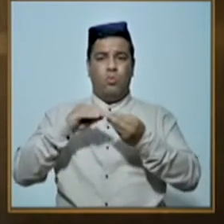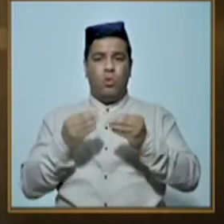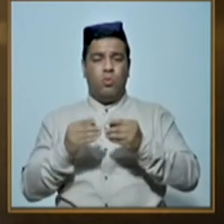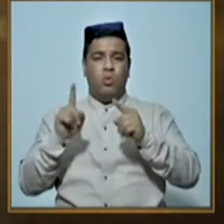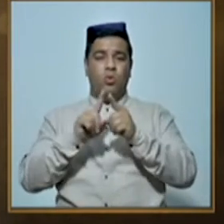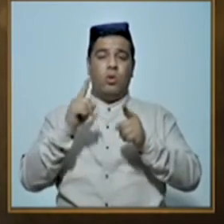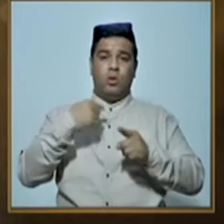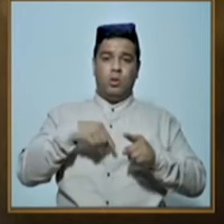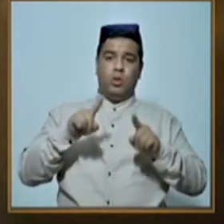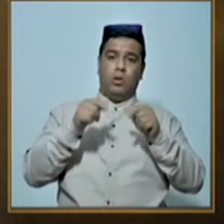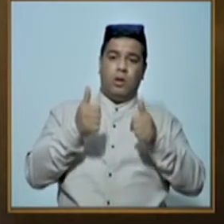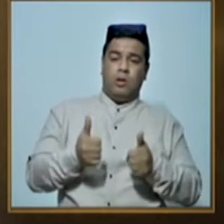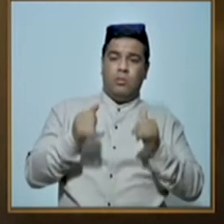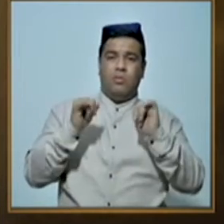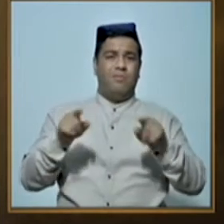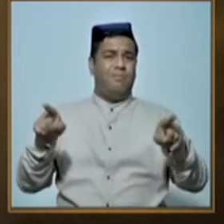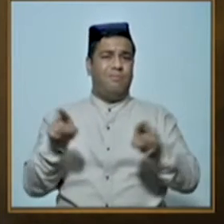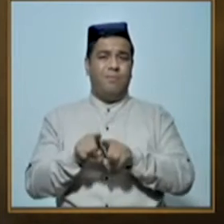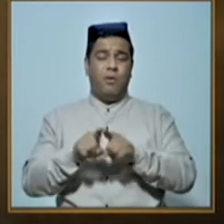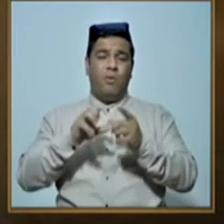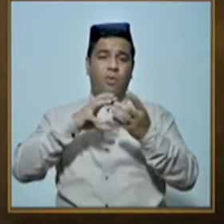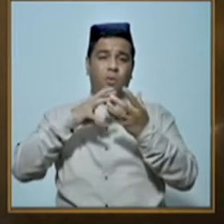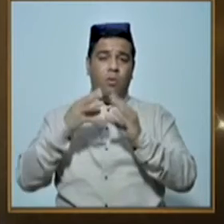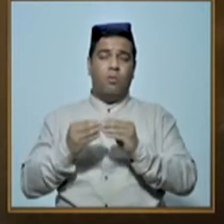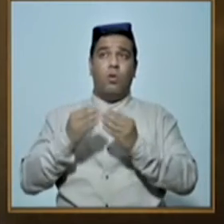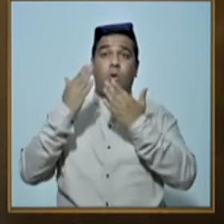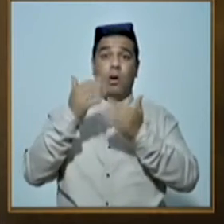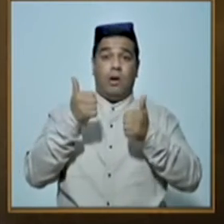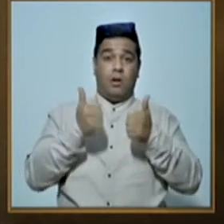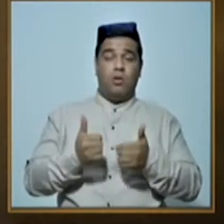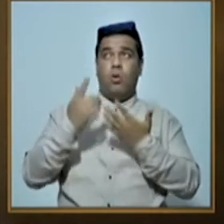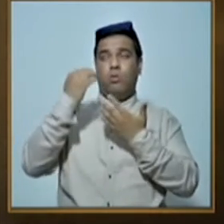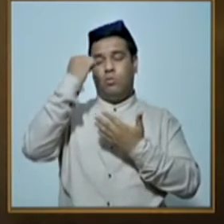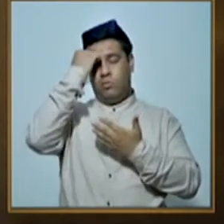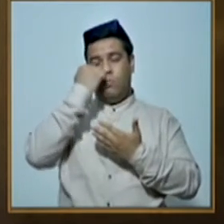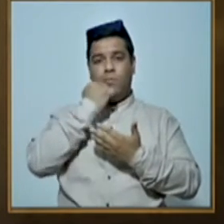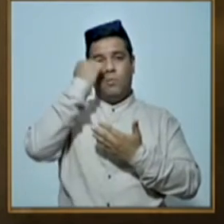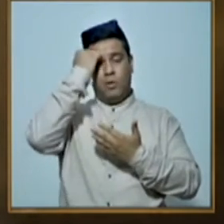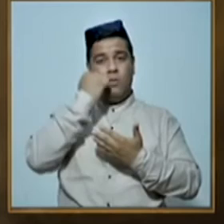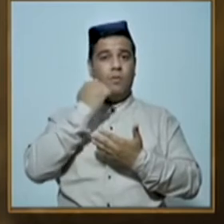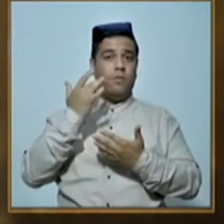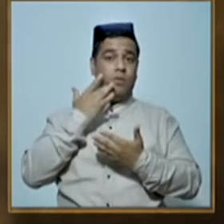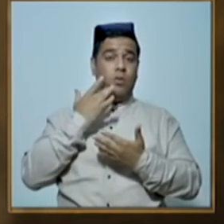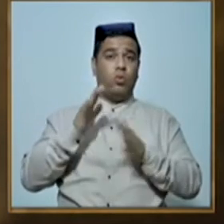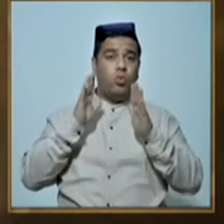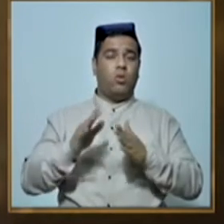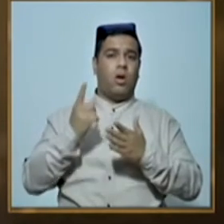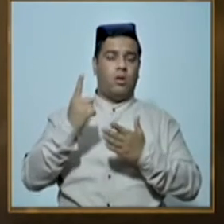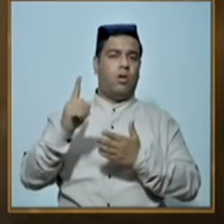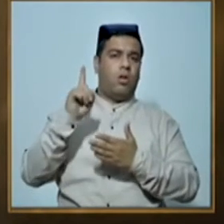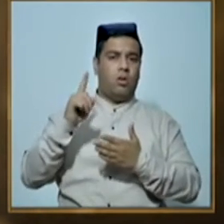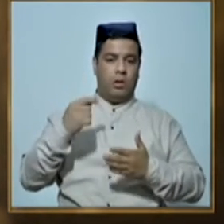bo'lsa ham, qanchalik ko'tarinkilik boshqalardan ustunlik darajasiga erishgan bo'lsa ham, zinhor va zinhor